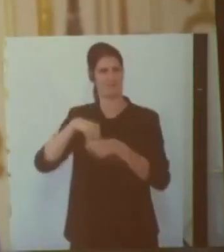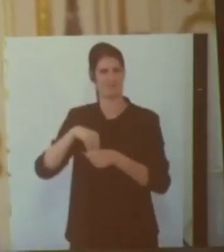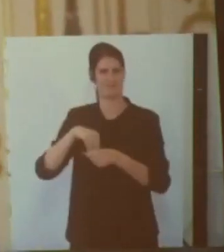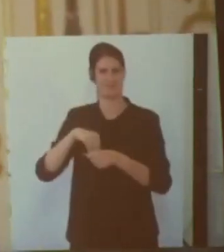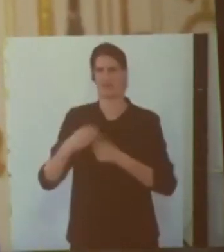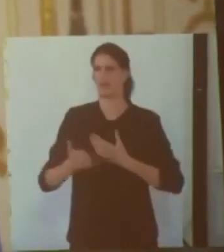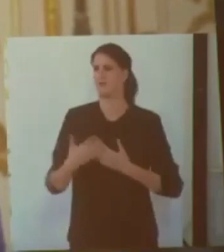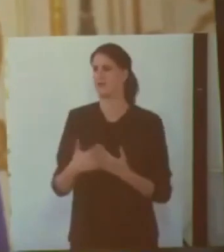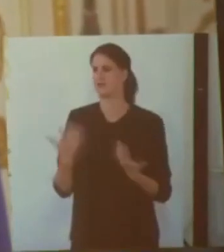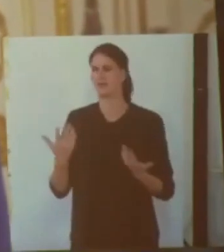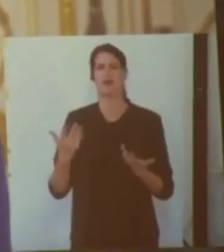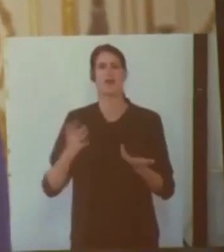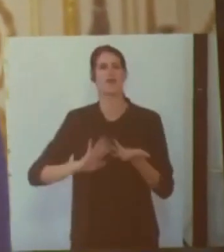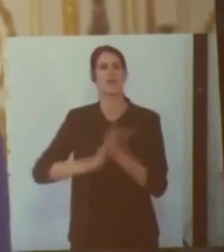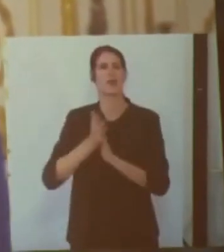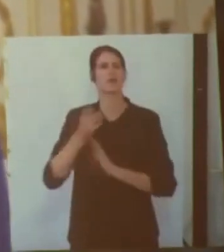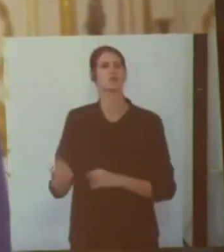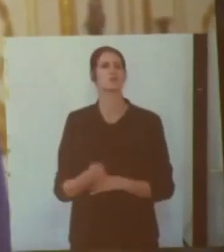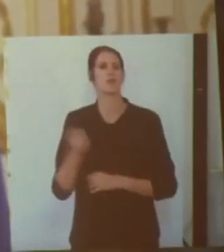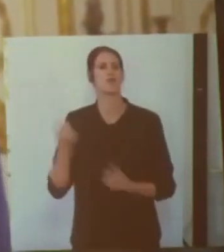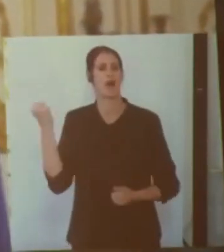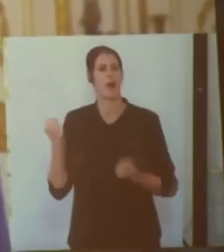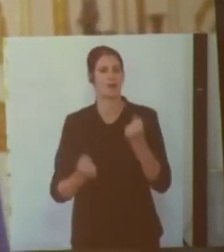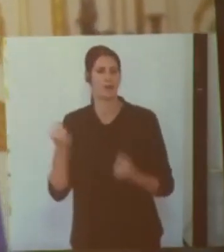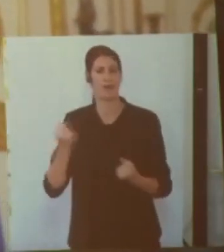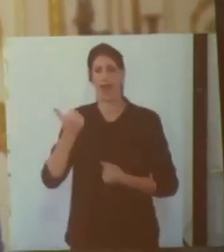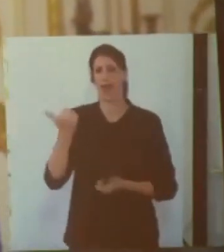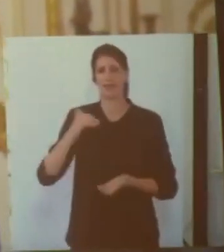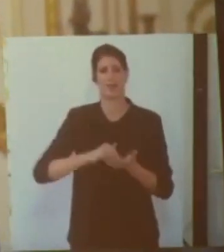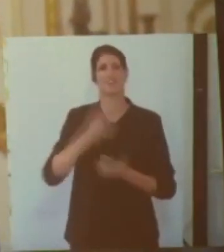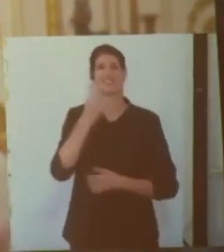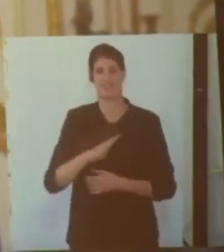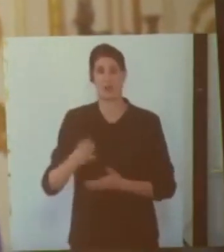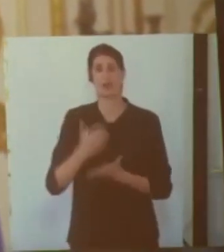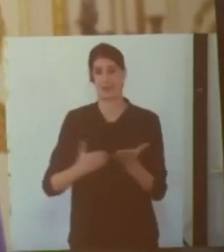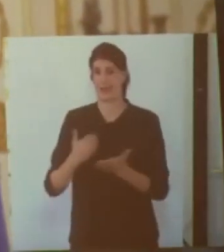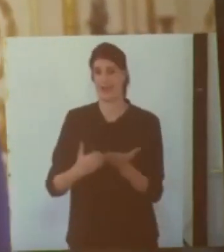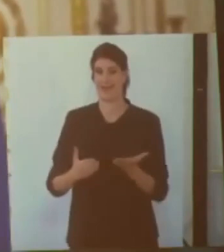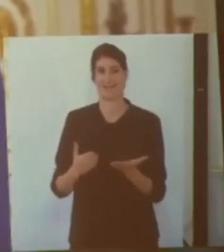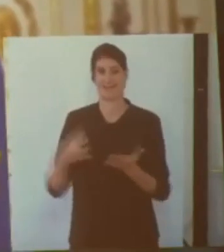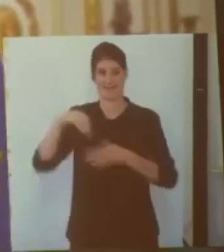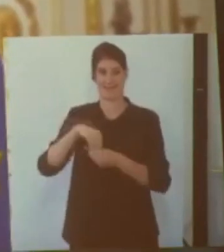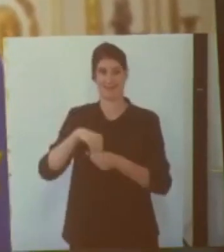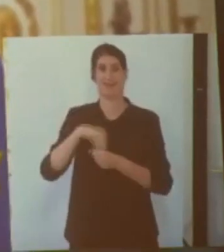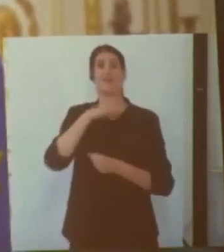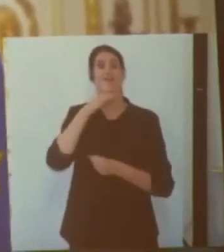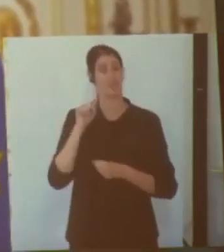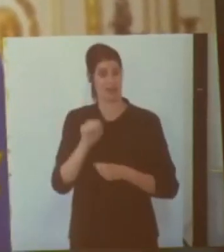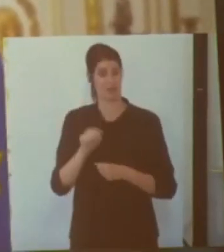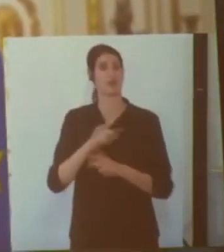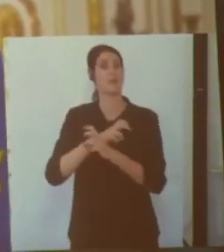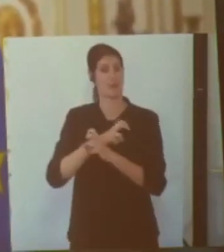ein herkömmlicher Verbrennungsmotor in einem Auto aus 1400 Teilen besteht, viele davon in Österreich hergestellt